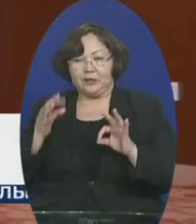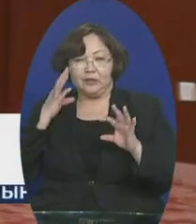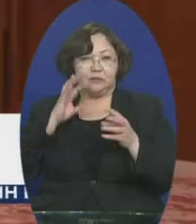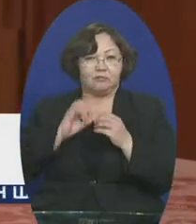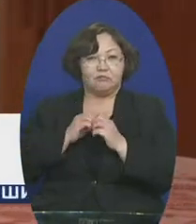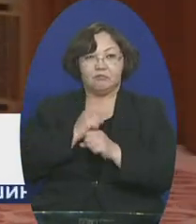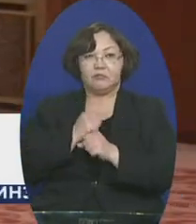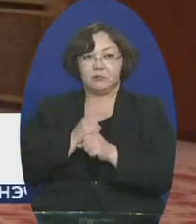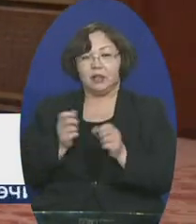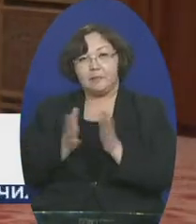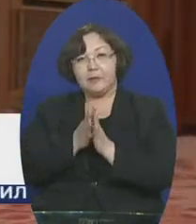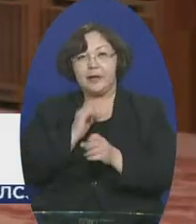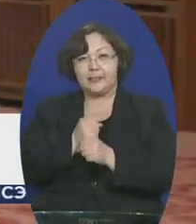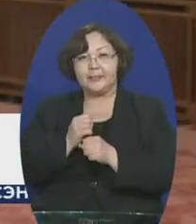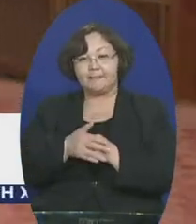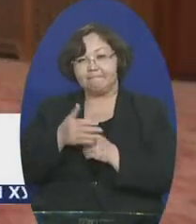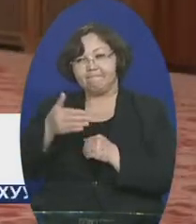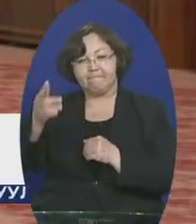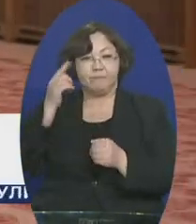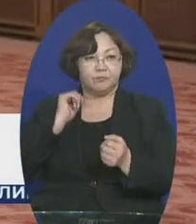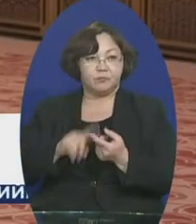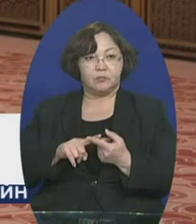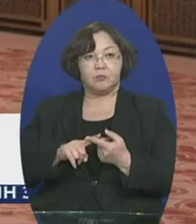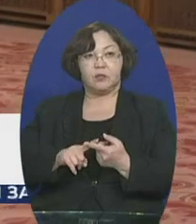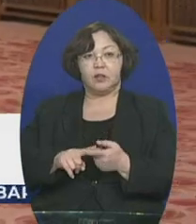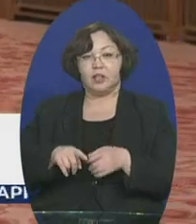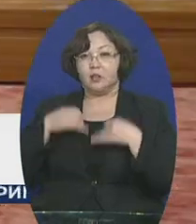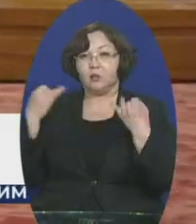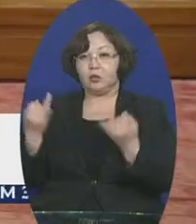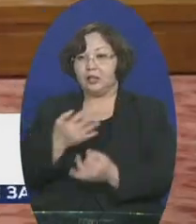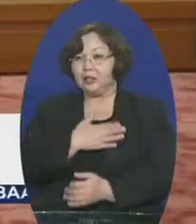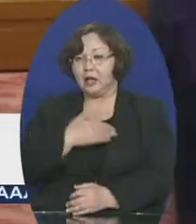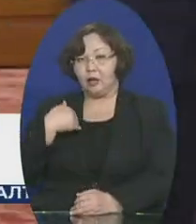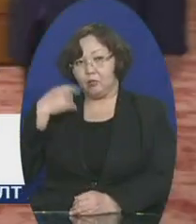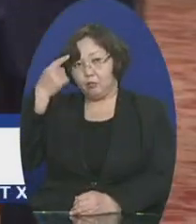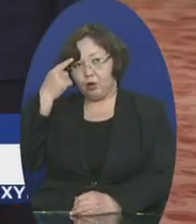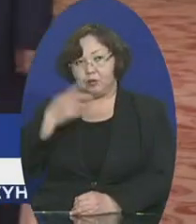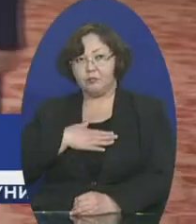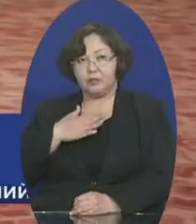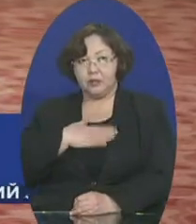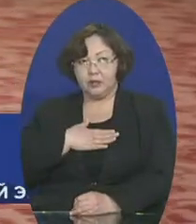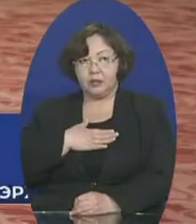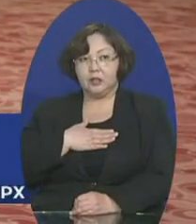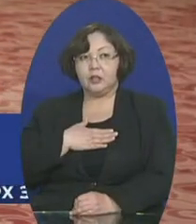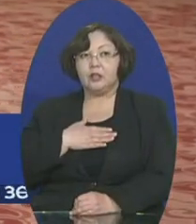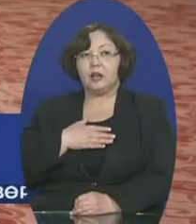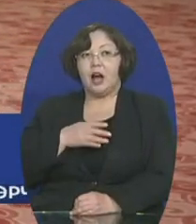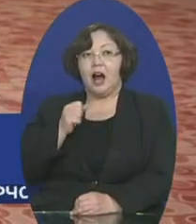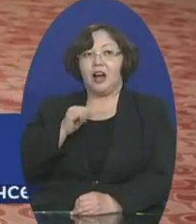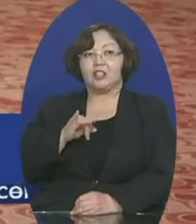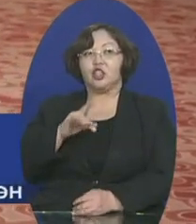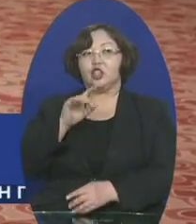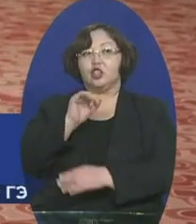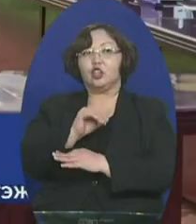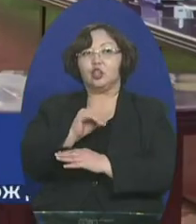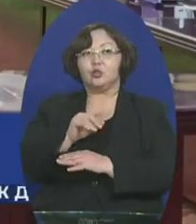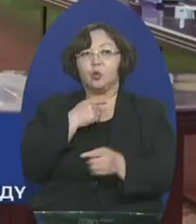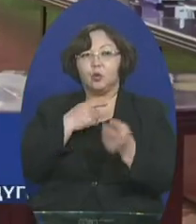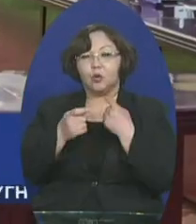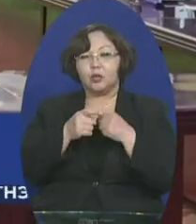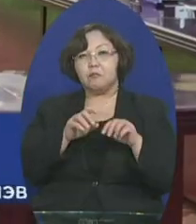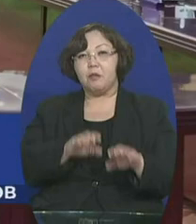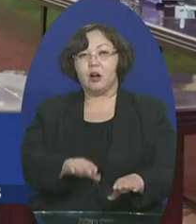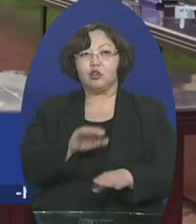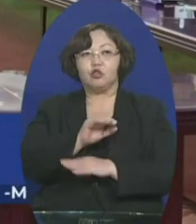юм аа. Монгол Улсын хурлын дарга Мөнхбаатар тэргүүдийн төлөөлөгчд бүх хөттийн ардын төлөөлөгчдийн хурлын байнгын хорооны